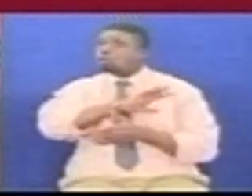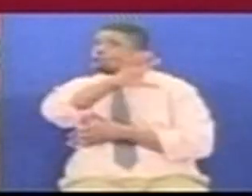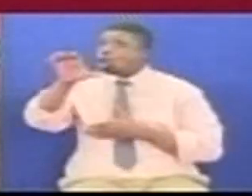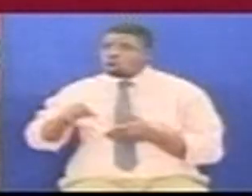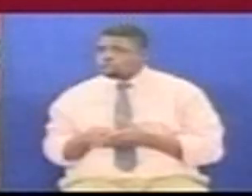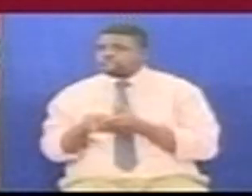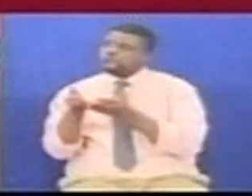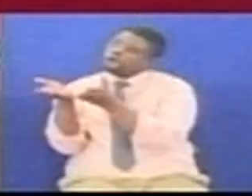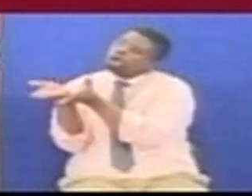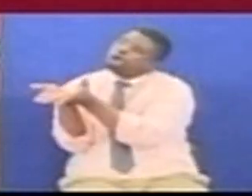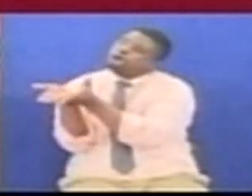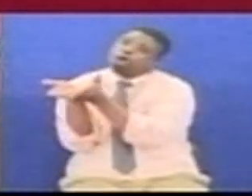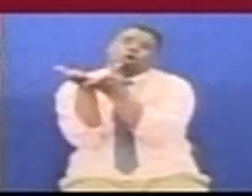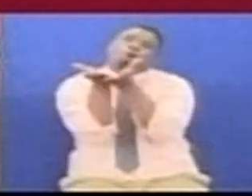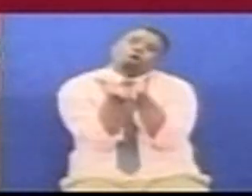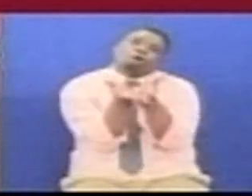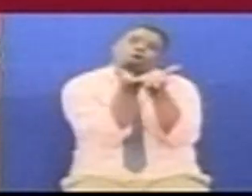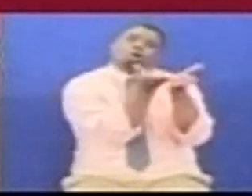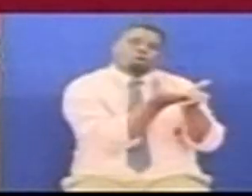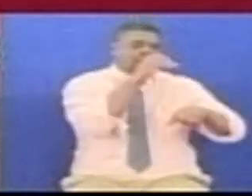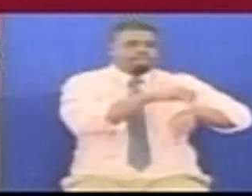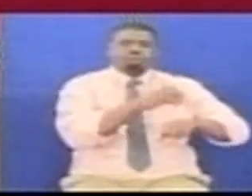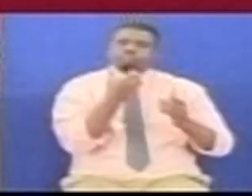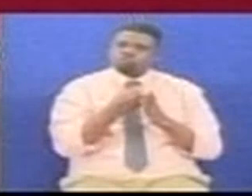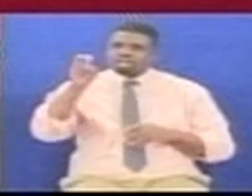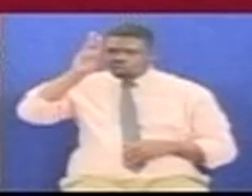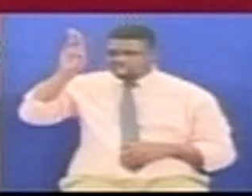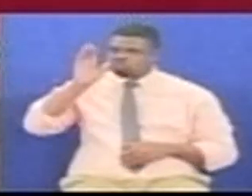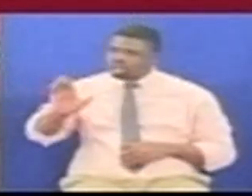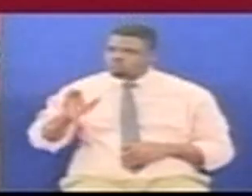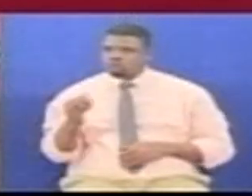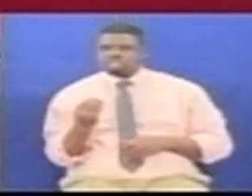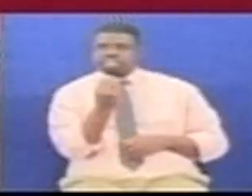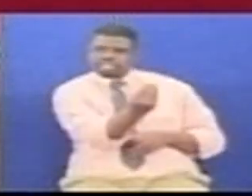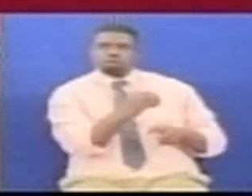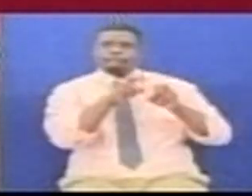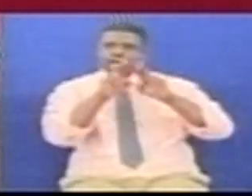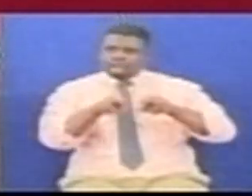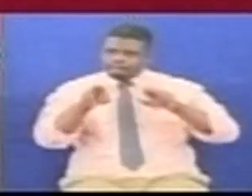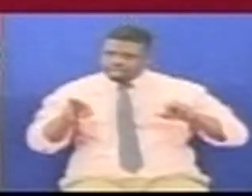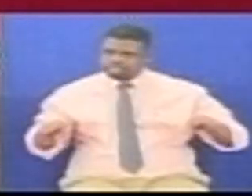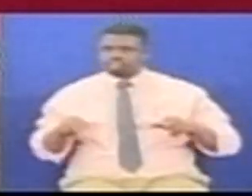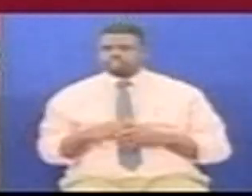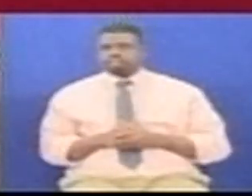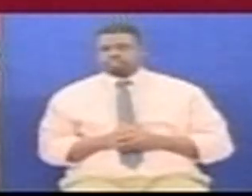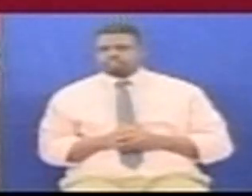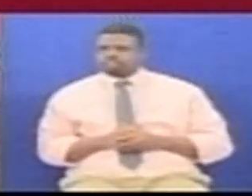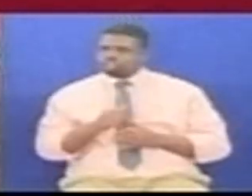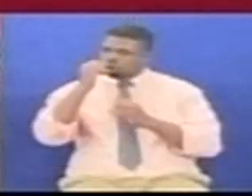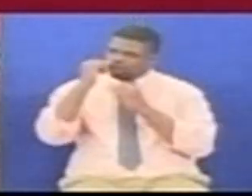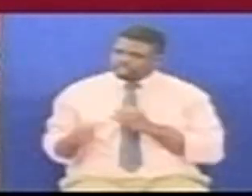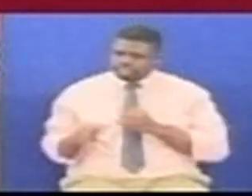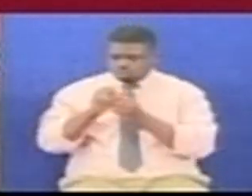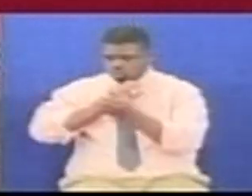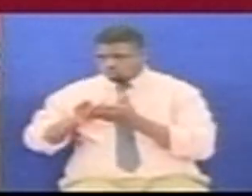mitaani wakiombaomba, wakamatwe pamoja na wazazi wao na washitakiwe mahakamani chini ya sheria ya elimu ya mwaka 78 inayokataza